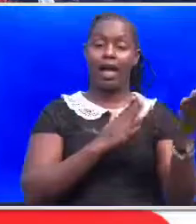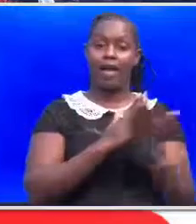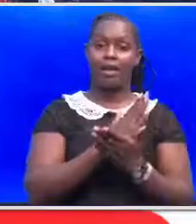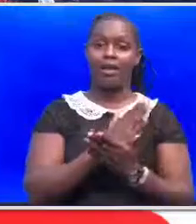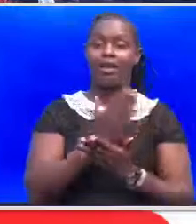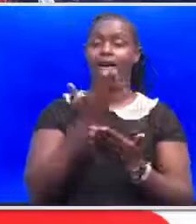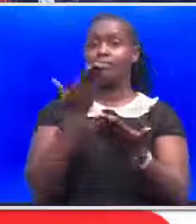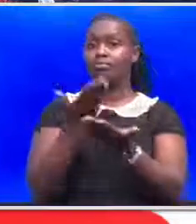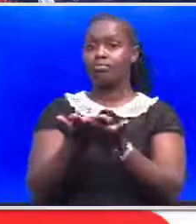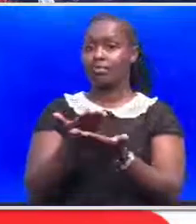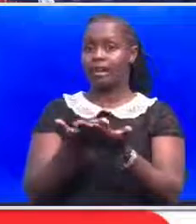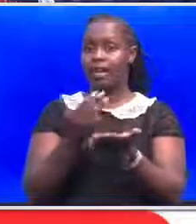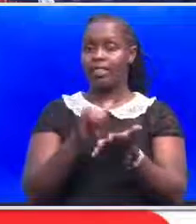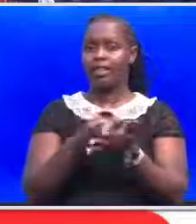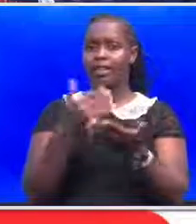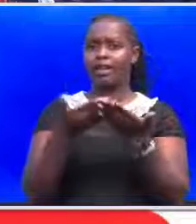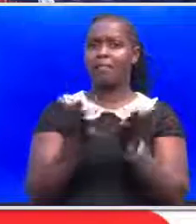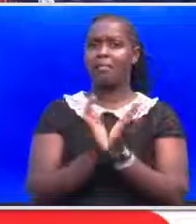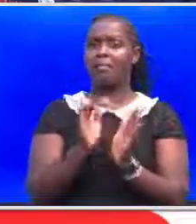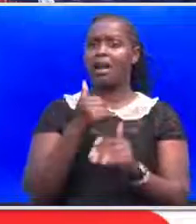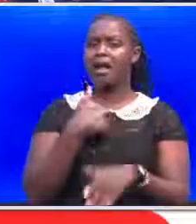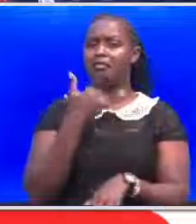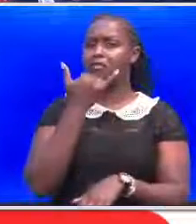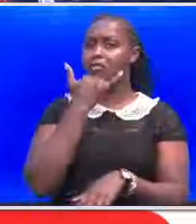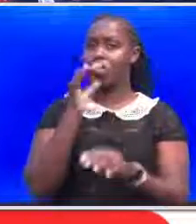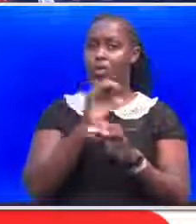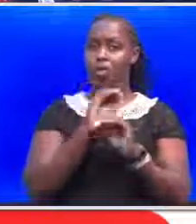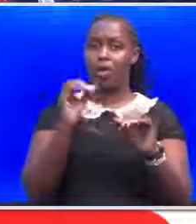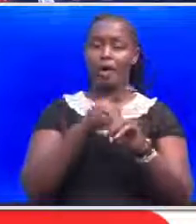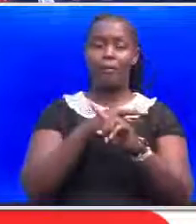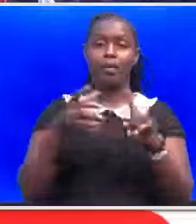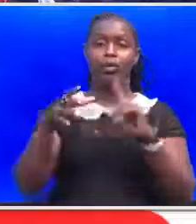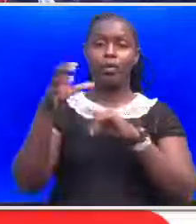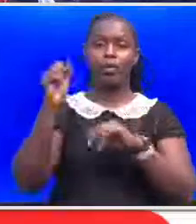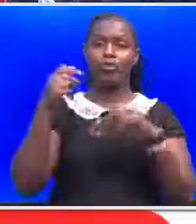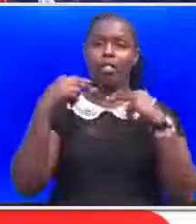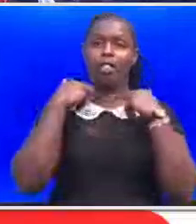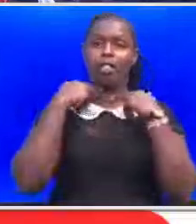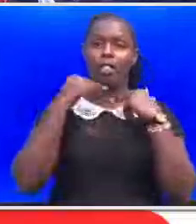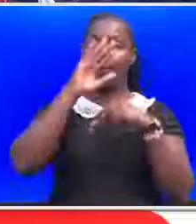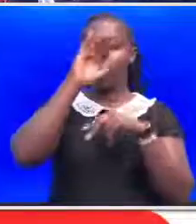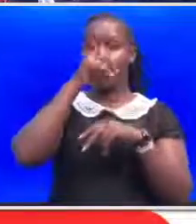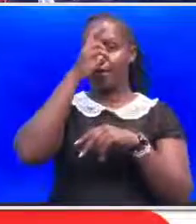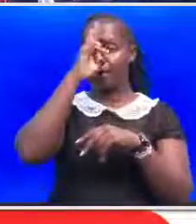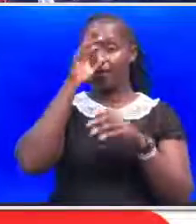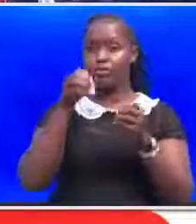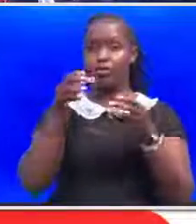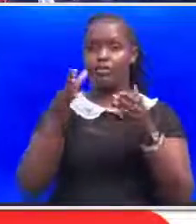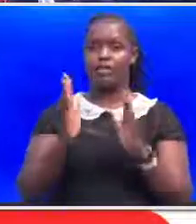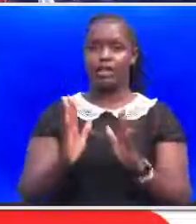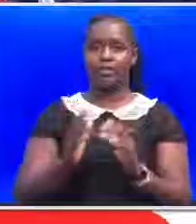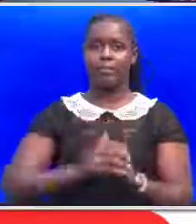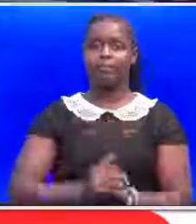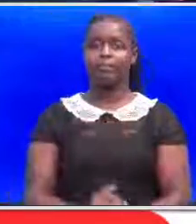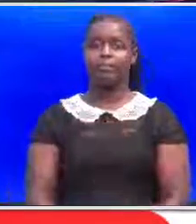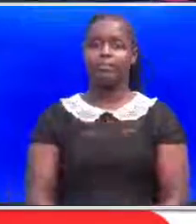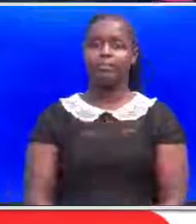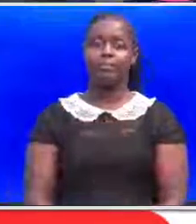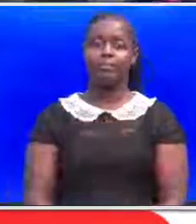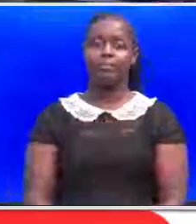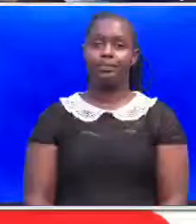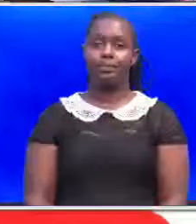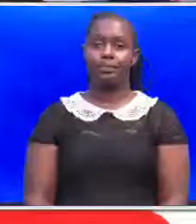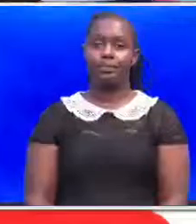na hatia walitekwa nyara mwezi mmoja uliopita na maafisa wa usalama. Mwanahabari wetu Elizabeth Atieno na uketo wa taarifa hiyo.